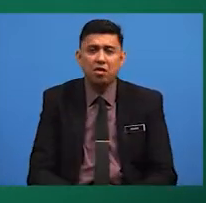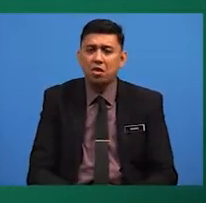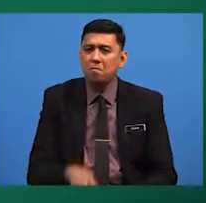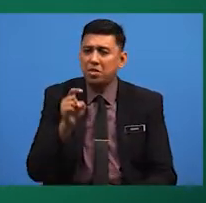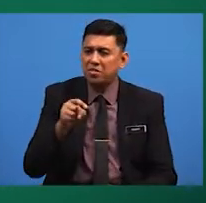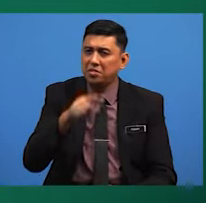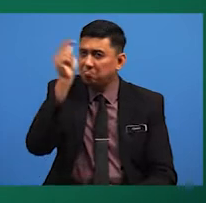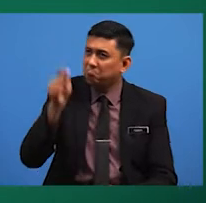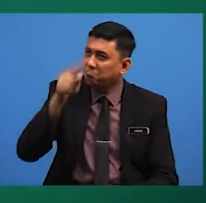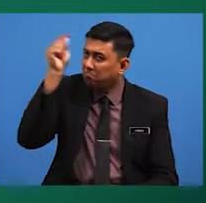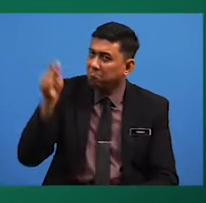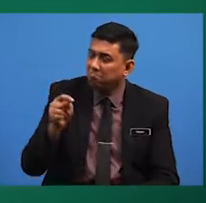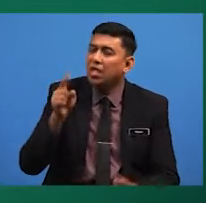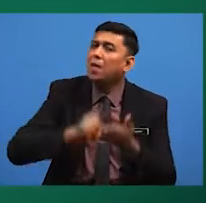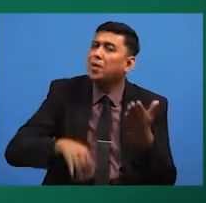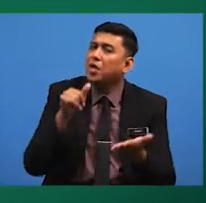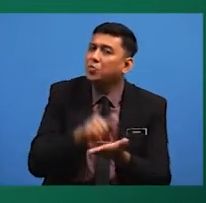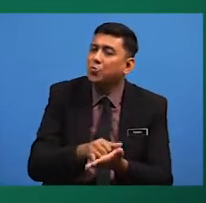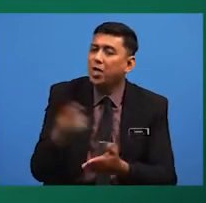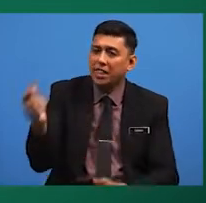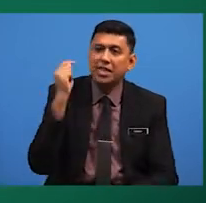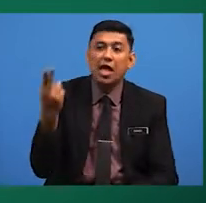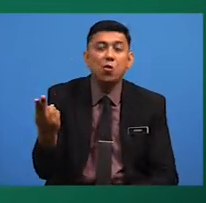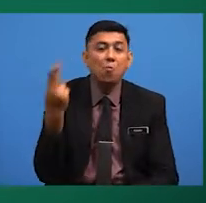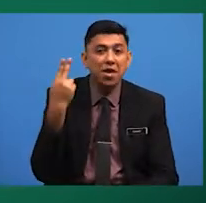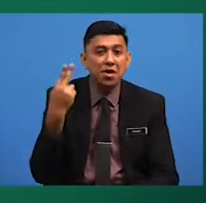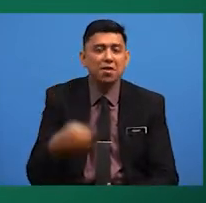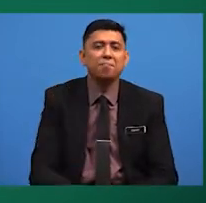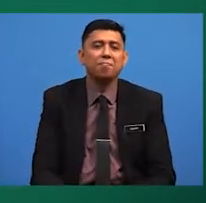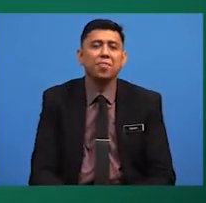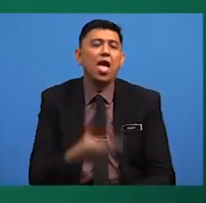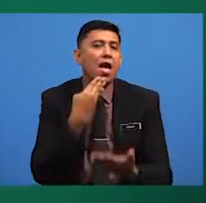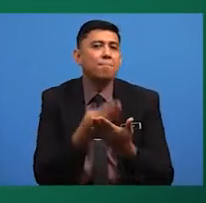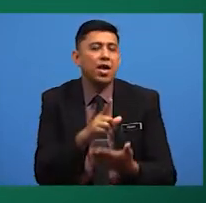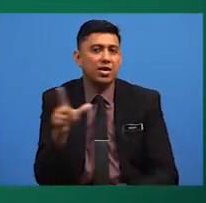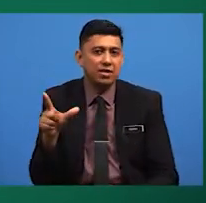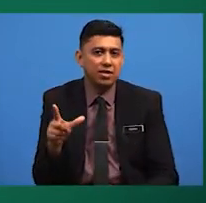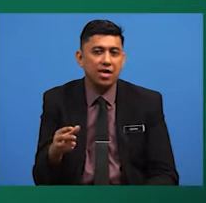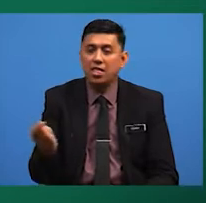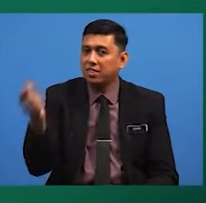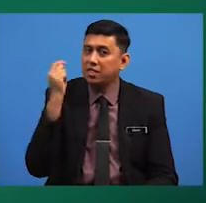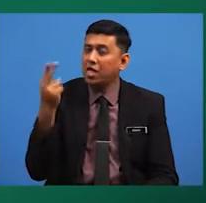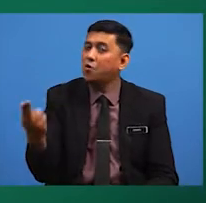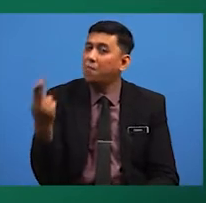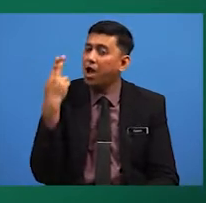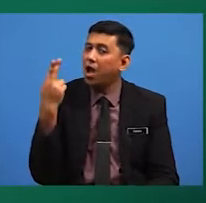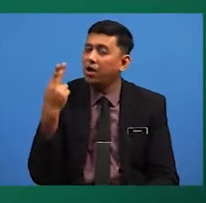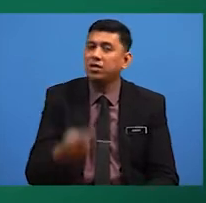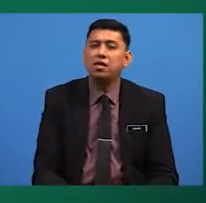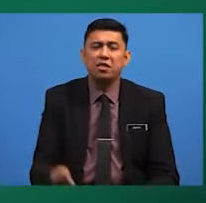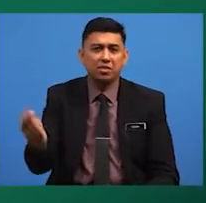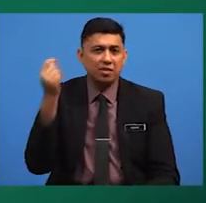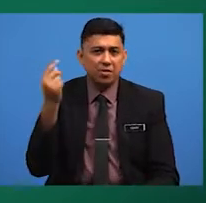murid-murid kita nyatanya Apakah itu tenaga supaya Anda Baiklah tenaga keupayaan inilah